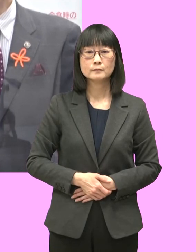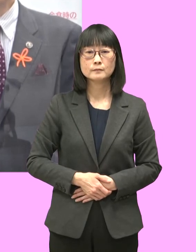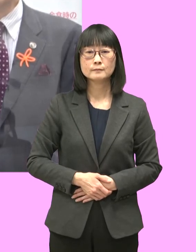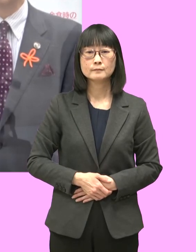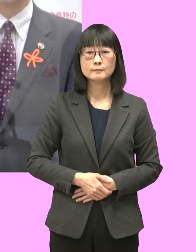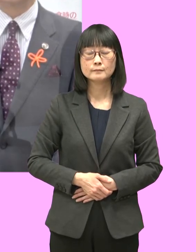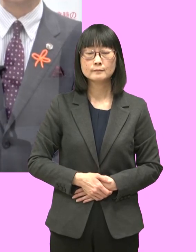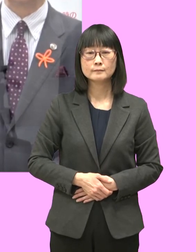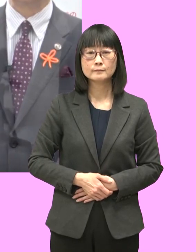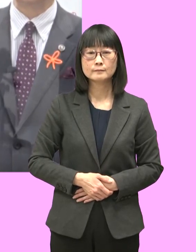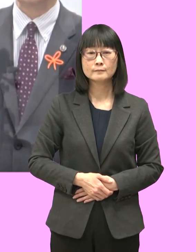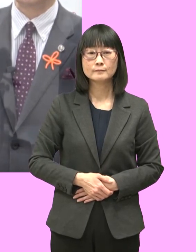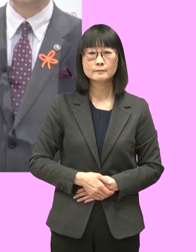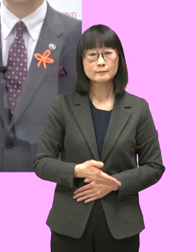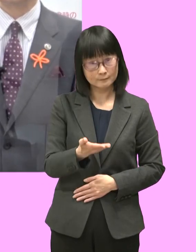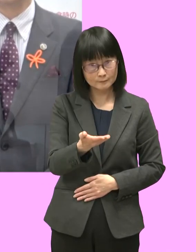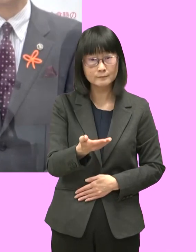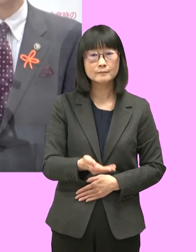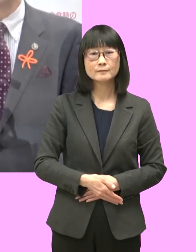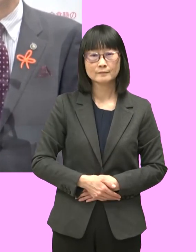はい、NHK さん。